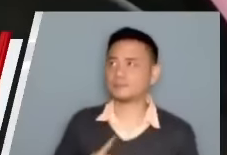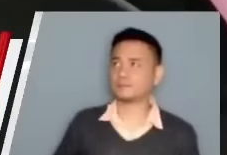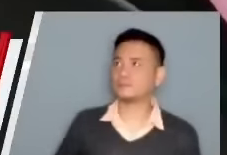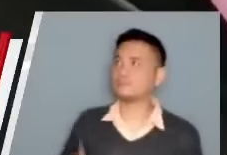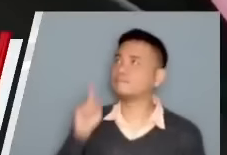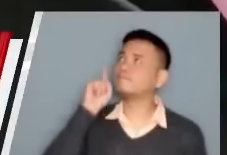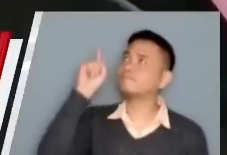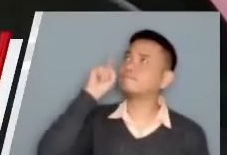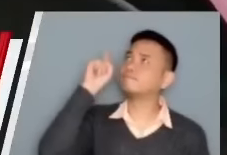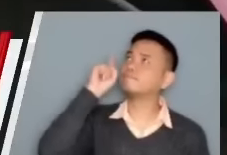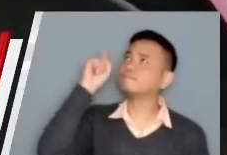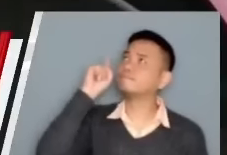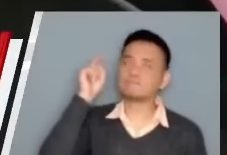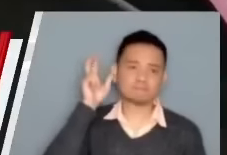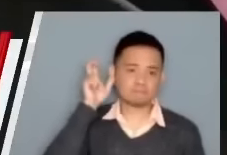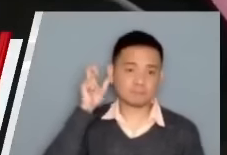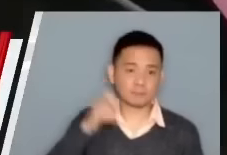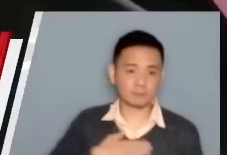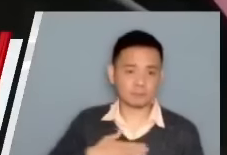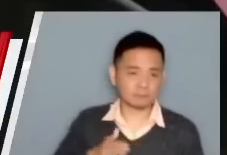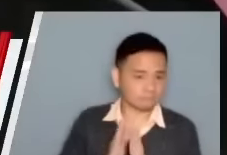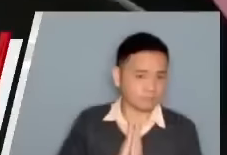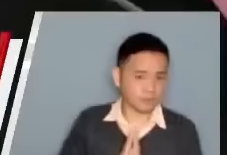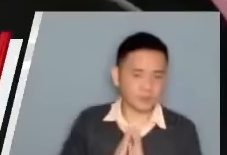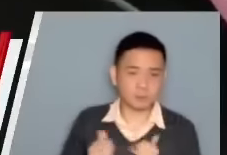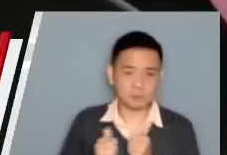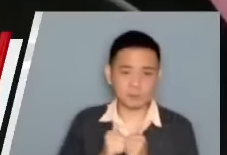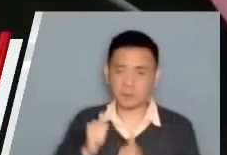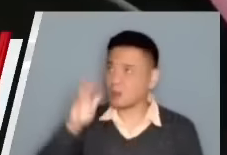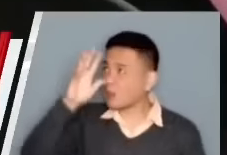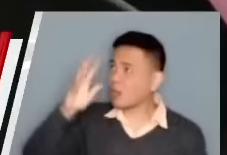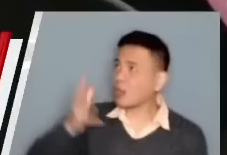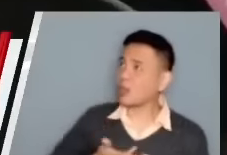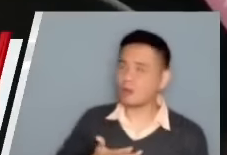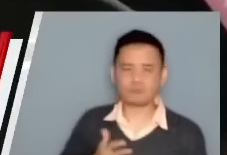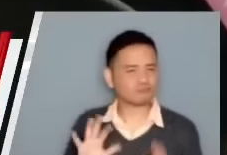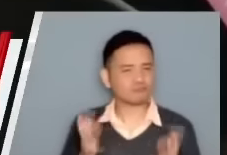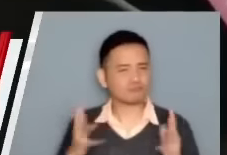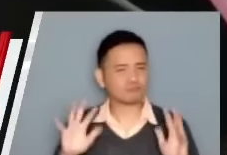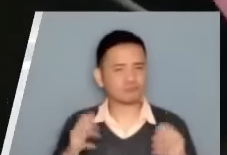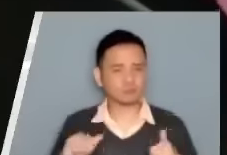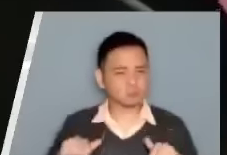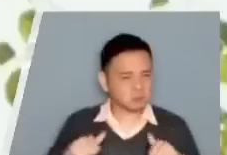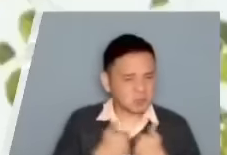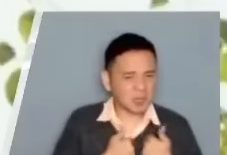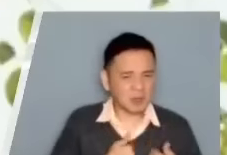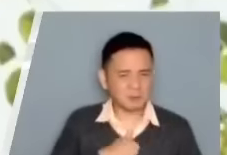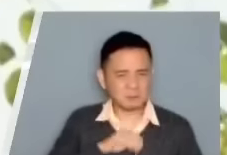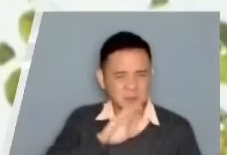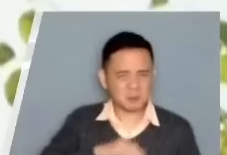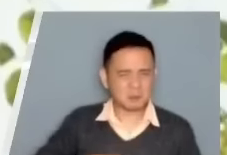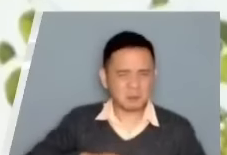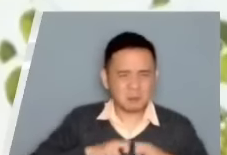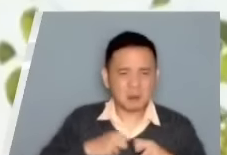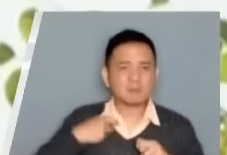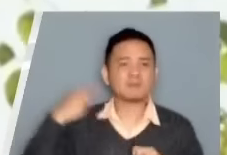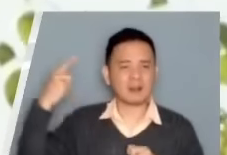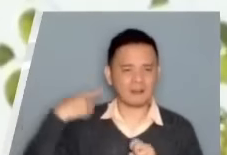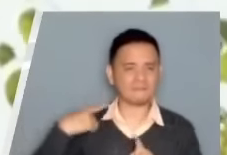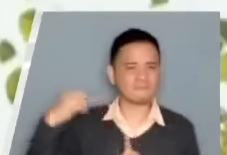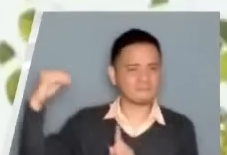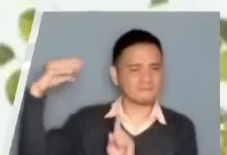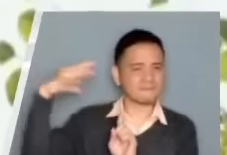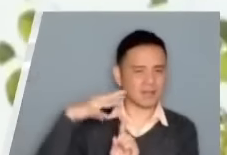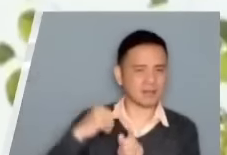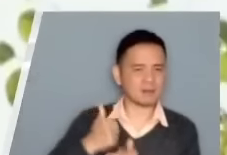at di niya po ako pinabayaan sa lahat ng mga challenges na binigay niya saakin nag-grow ako hindi pa po ako mag